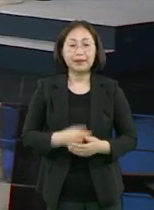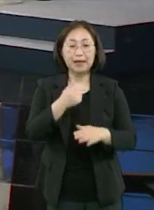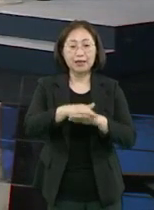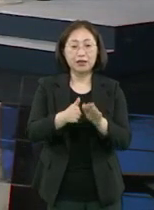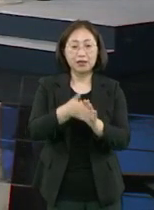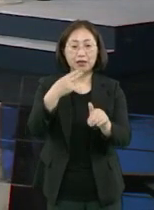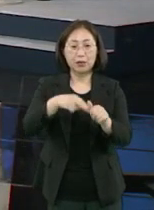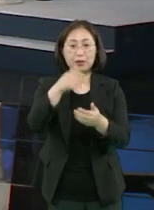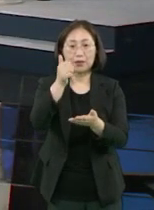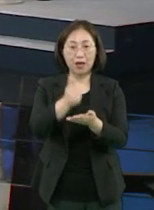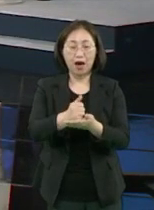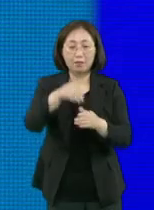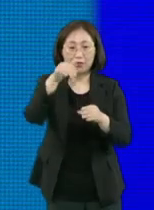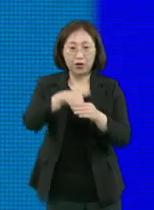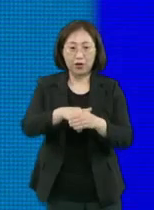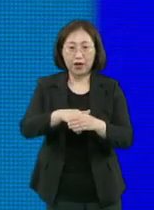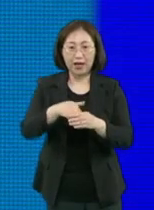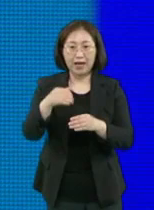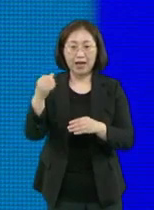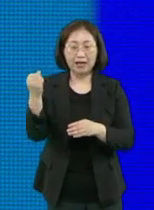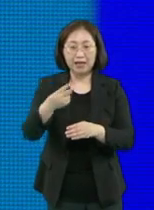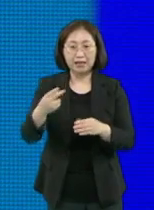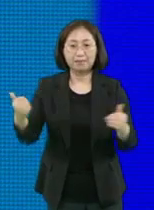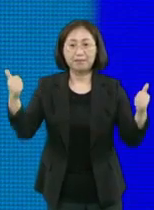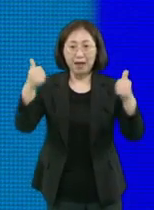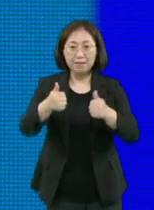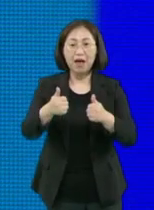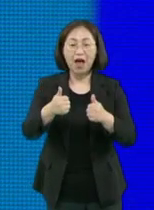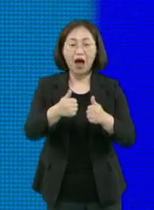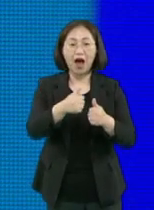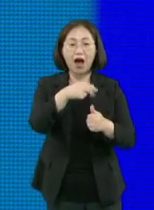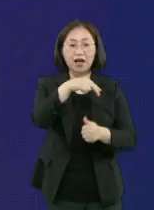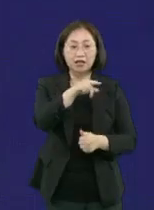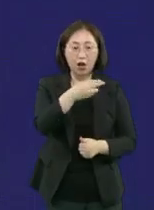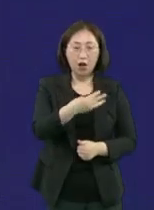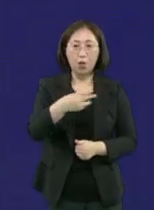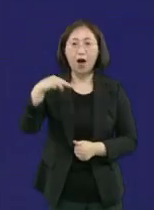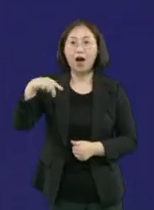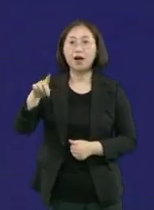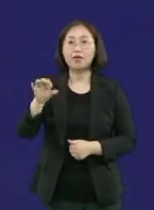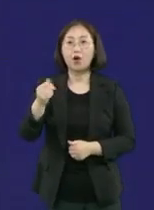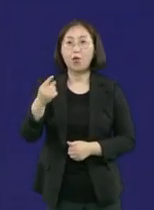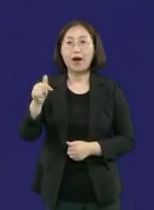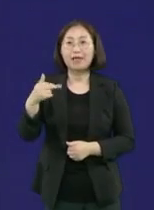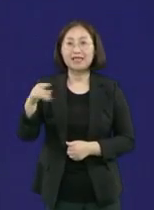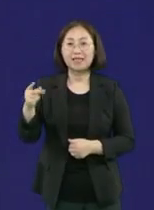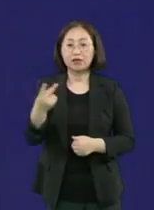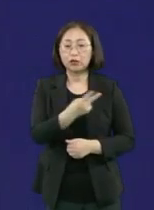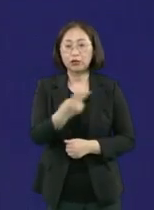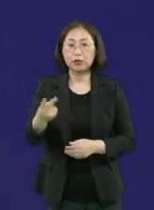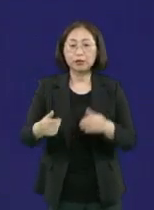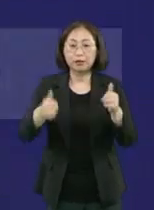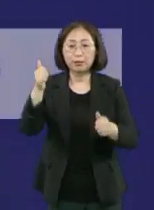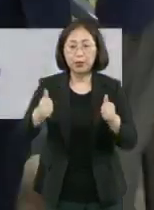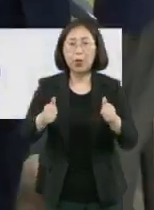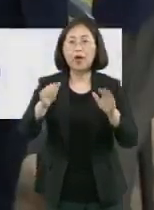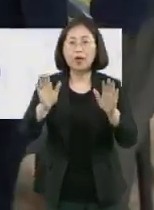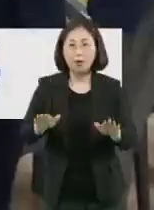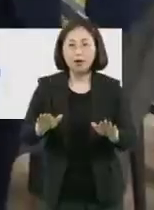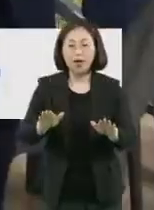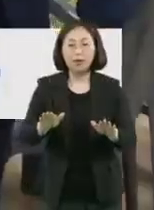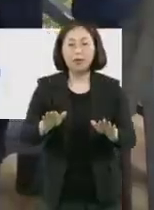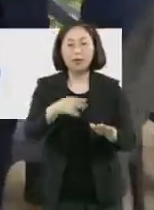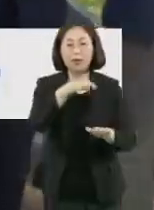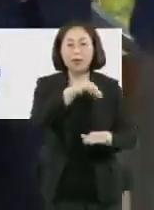대전시 교육감 선거에서 다시 한번 맞붙은 설동호 후보와 성광진 후보. 하지만 이번에도 승리 여신은